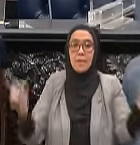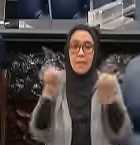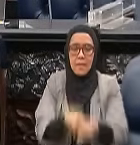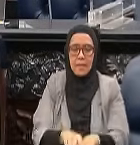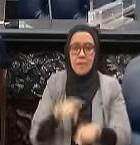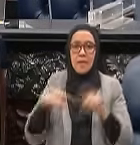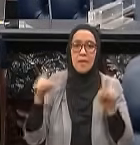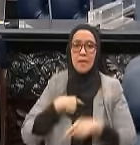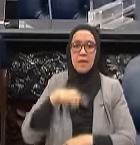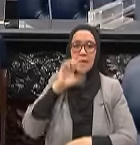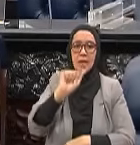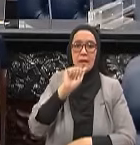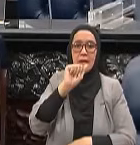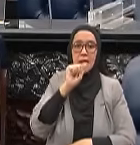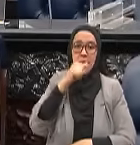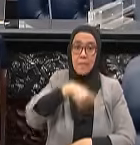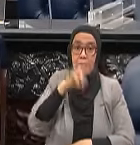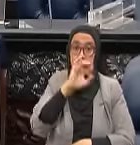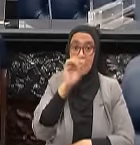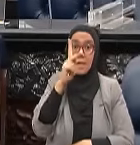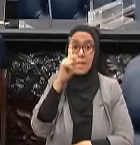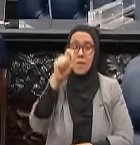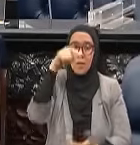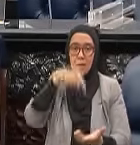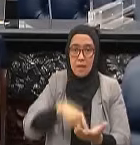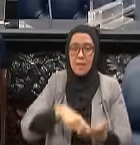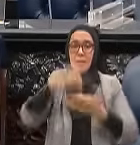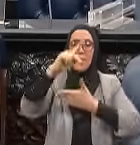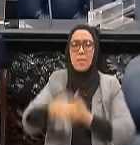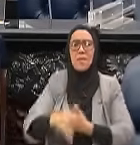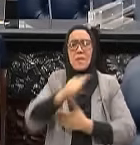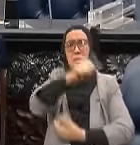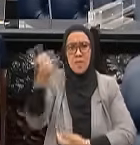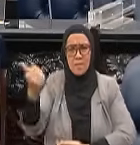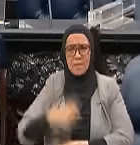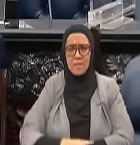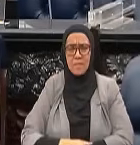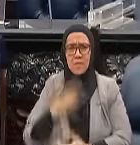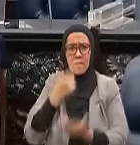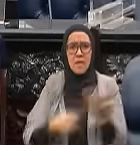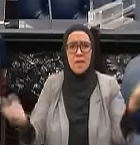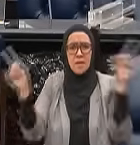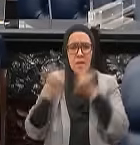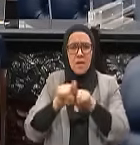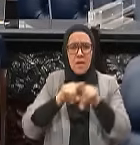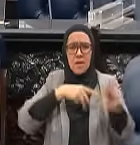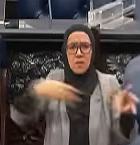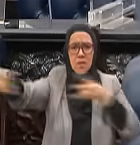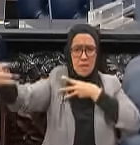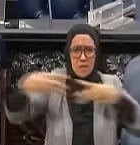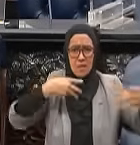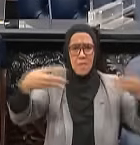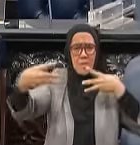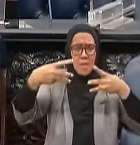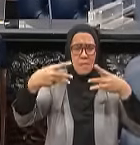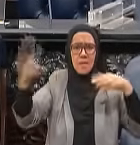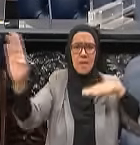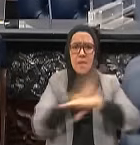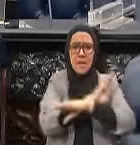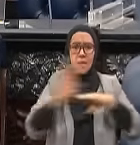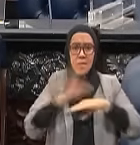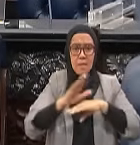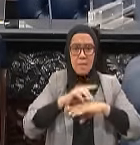ini adalah satu Project otomatis apabila berlaku ya perangkap pedagan yaitu Ceko Antonius dengan